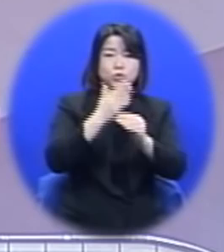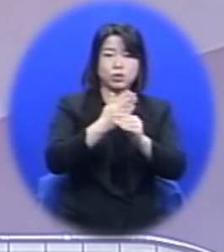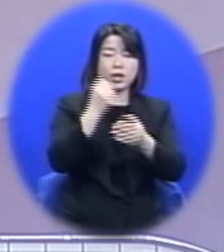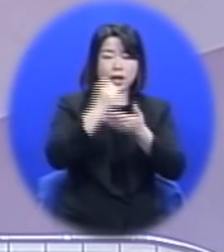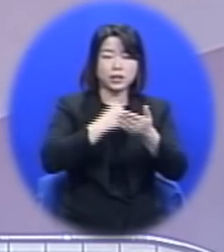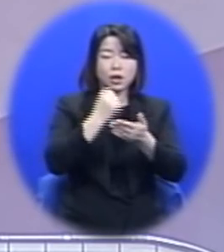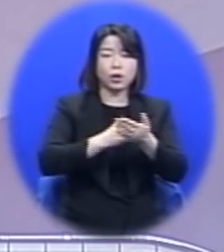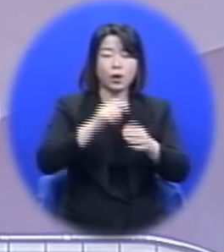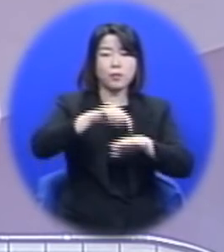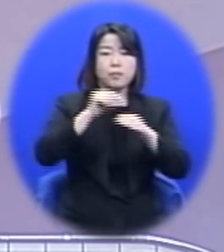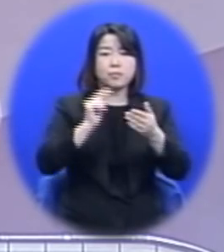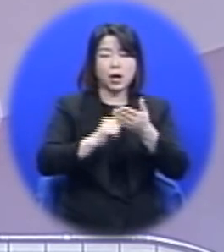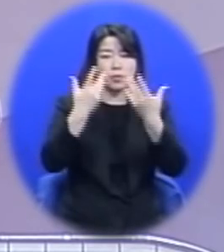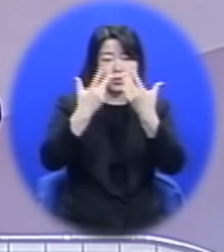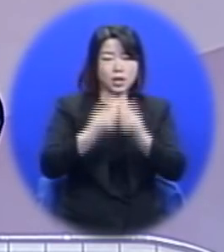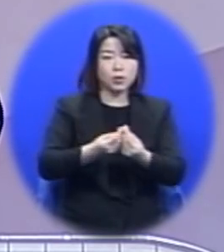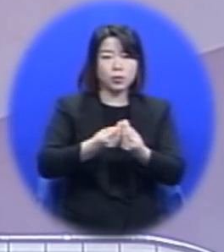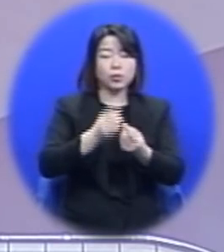예를 드셨습니다.